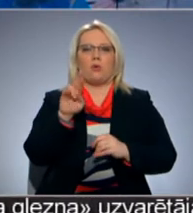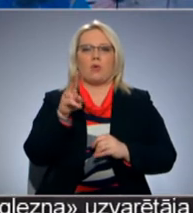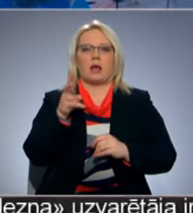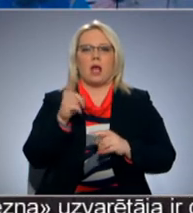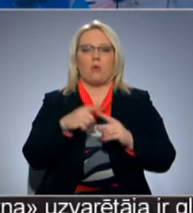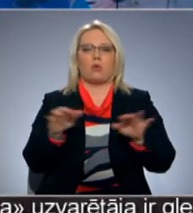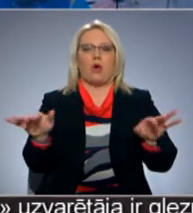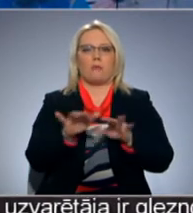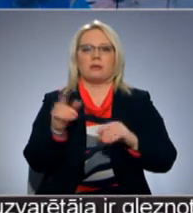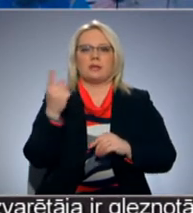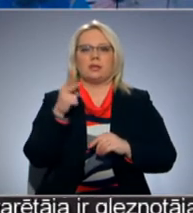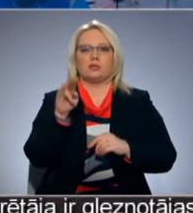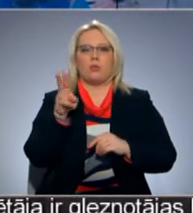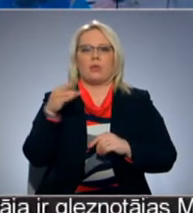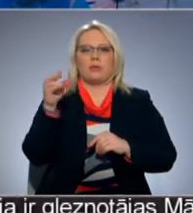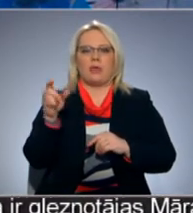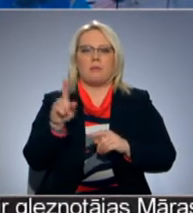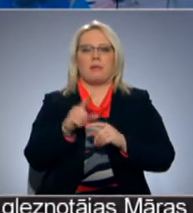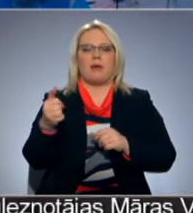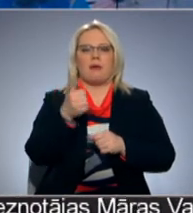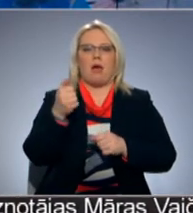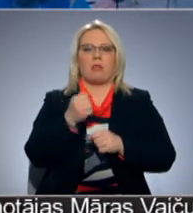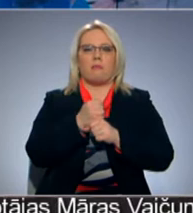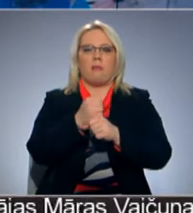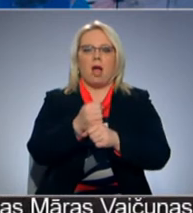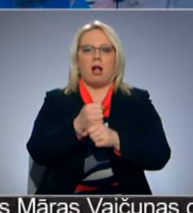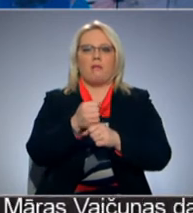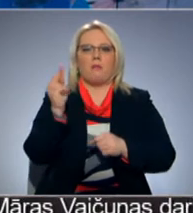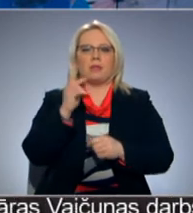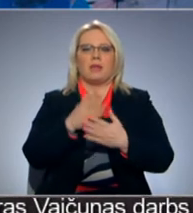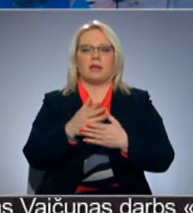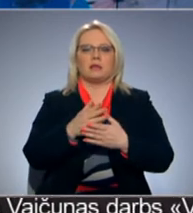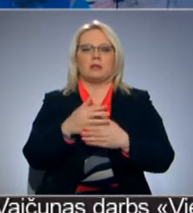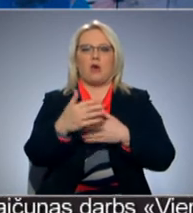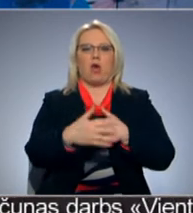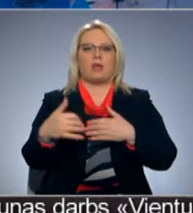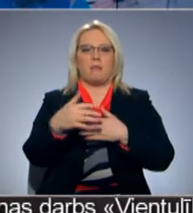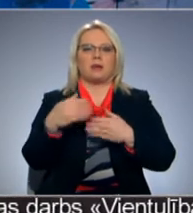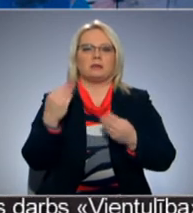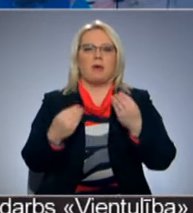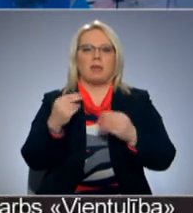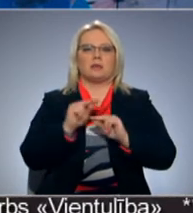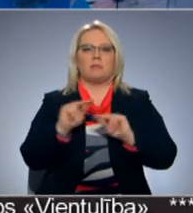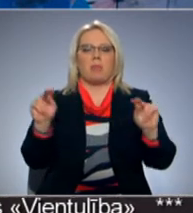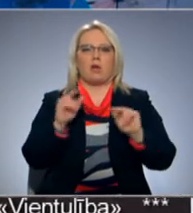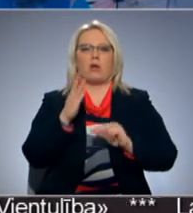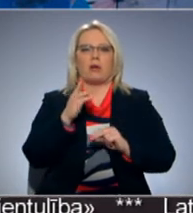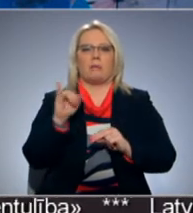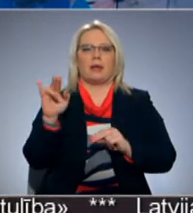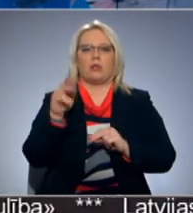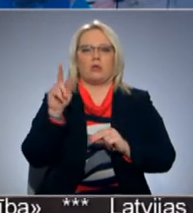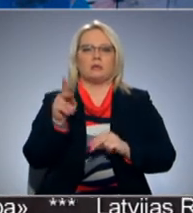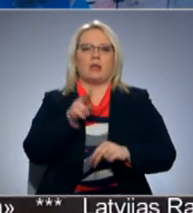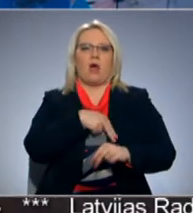un komponiste Evija Skuķe. Savukārt ar gada balvu mācību spēkam tiks godināts kontrabasa spēles pedagogs Sergejs Brīnums.